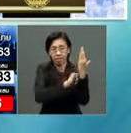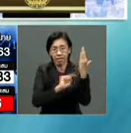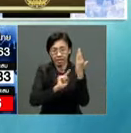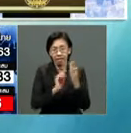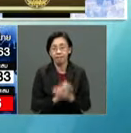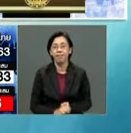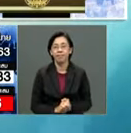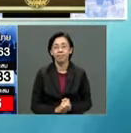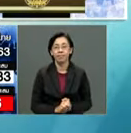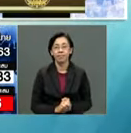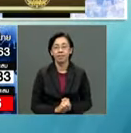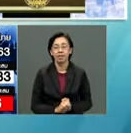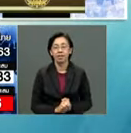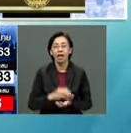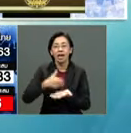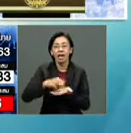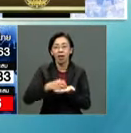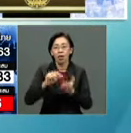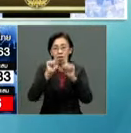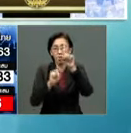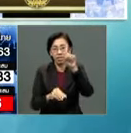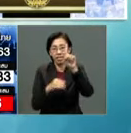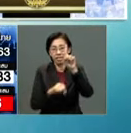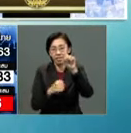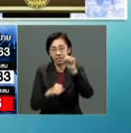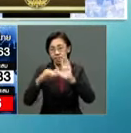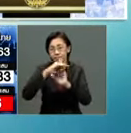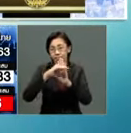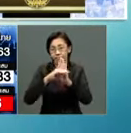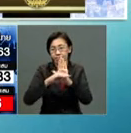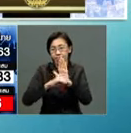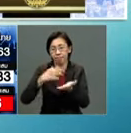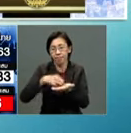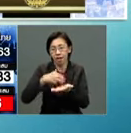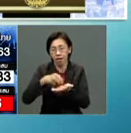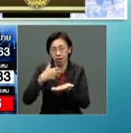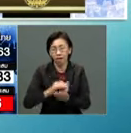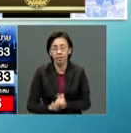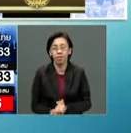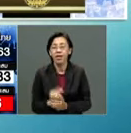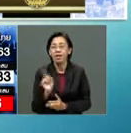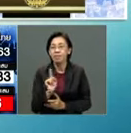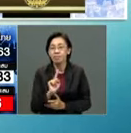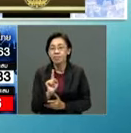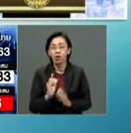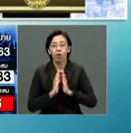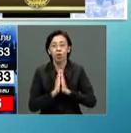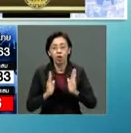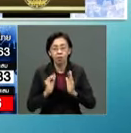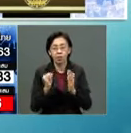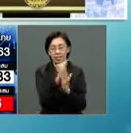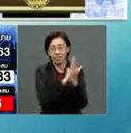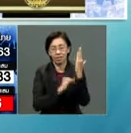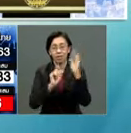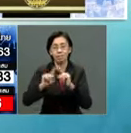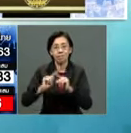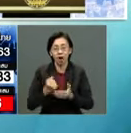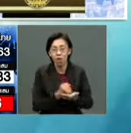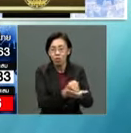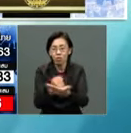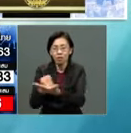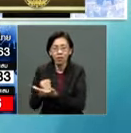างนี้นะครับก็นำเรียงลงมาเมื่อวานนี้นำเรียนไปแล้วนะครับก็จะเห็นจังหวัดใหญ่ๆทั้งนั้นเลยนะครับขอบคุณทุกๆจังหวัดที่ช่วยกันลง